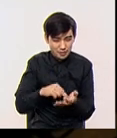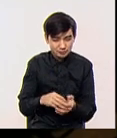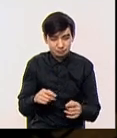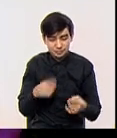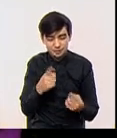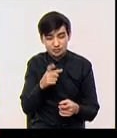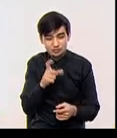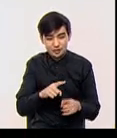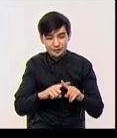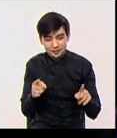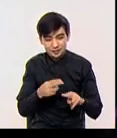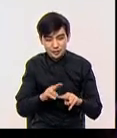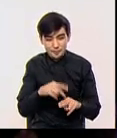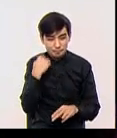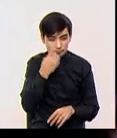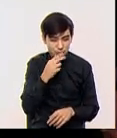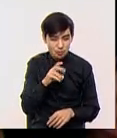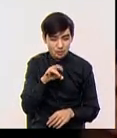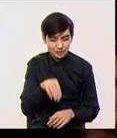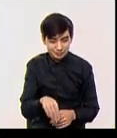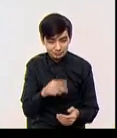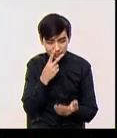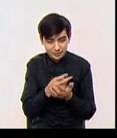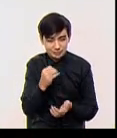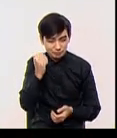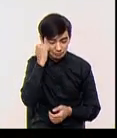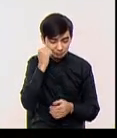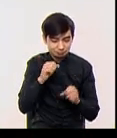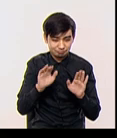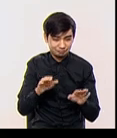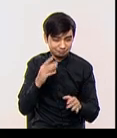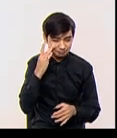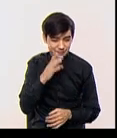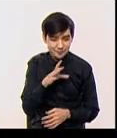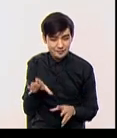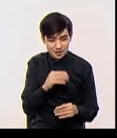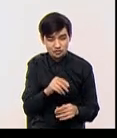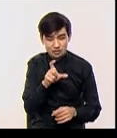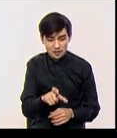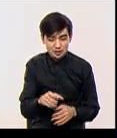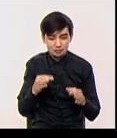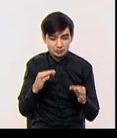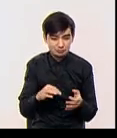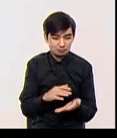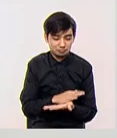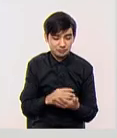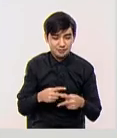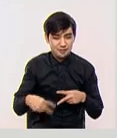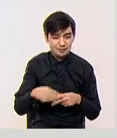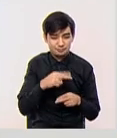ерекше адамдардың бейне портретін жасап, көрме ұйымдастырмақ. Басты мақсат бұқараға барлық адамның теңдігін дәріптеу